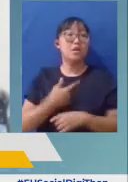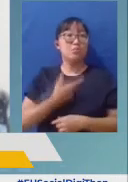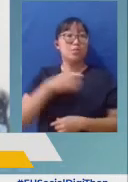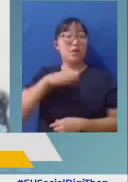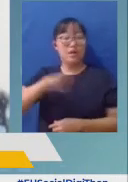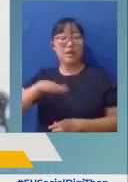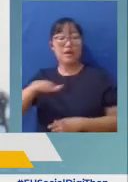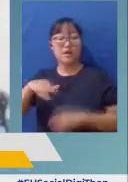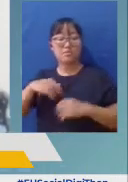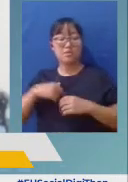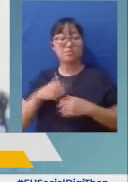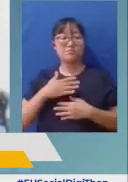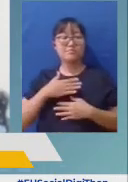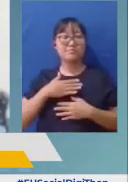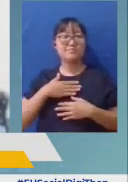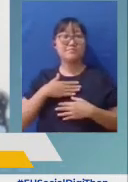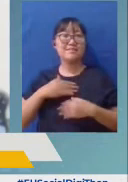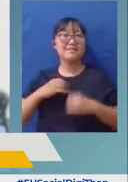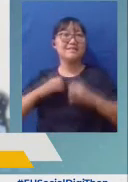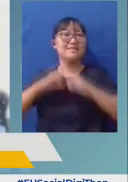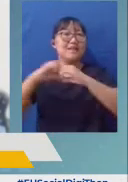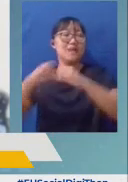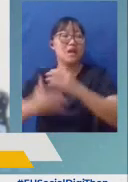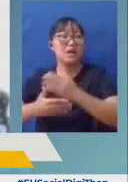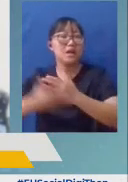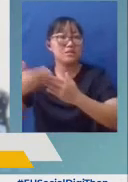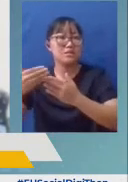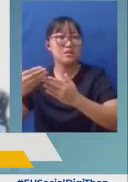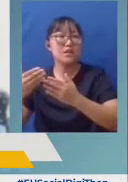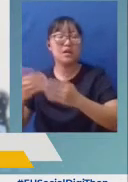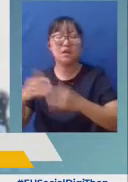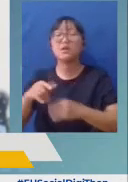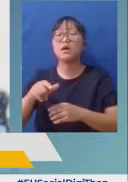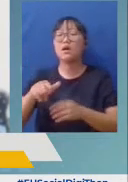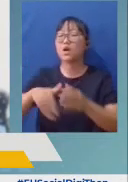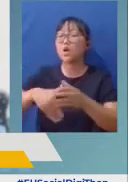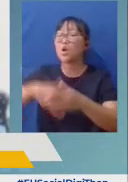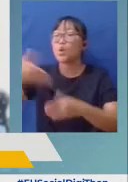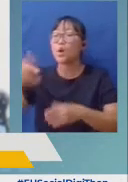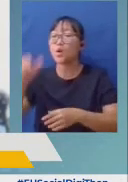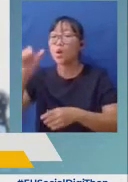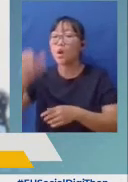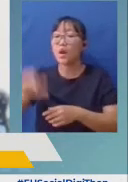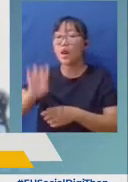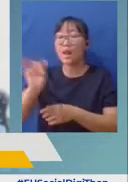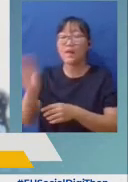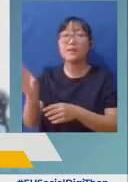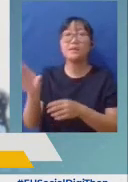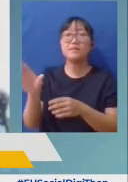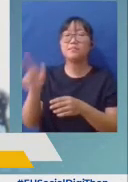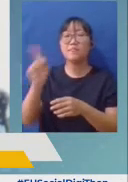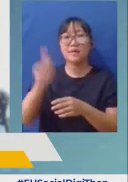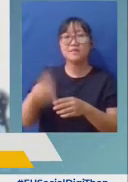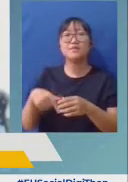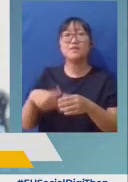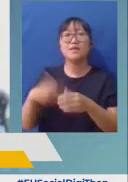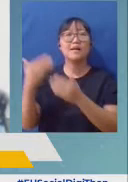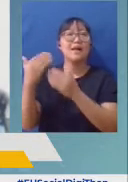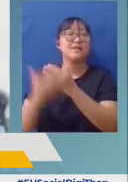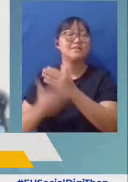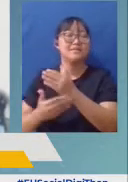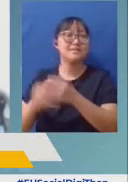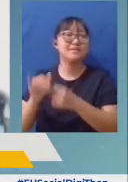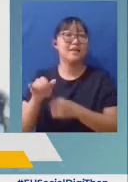juga, outputnya akan cinta juga, begitu. Makanya saya selalu mengingatkan pada orang tua, Bapak Ibu sekalian hati-hati